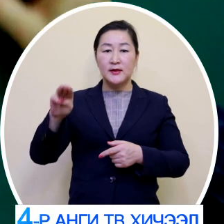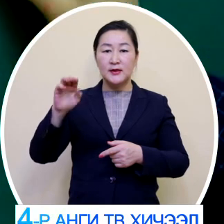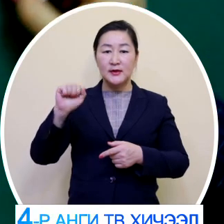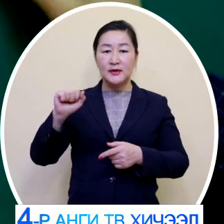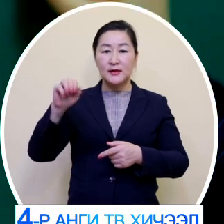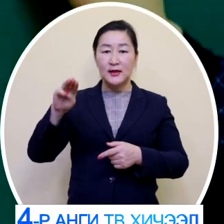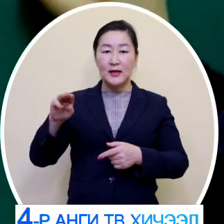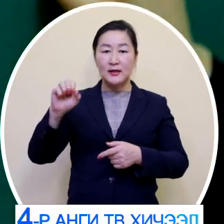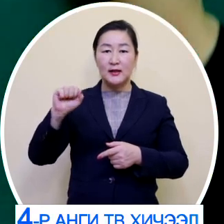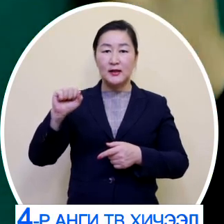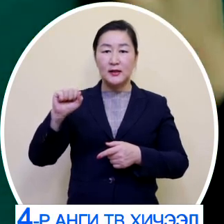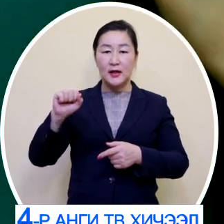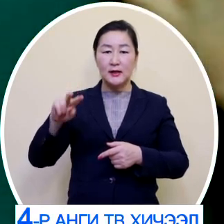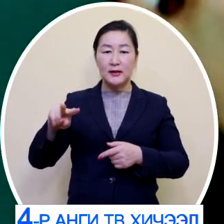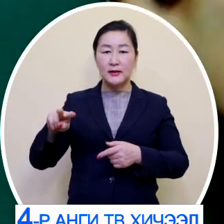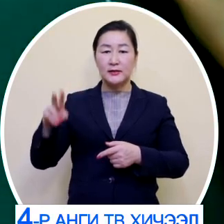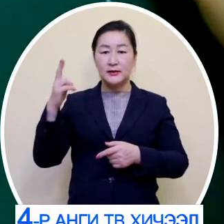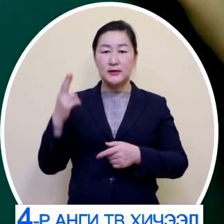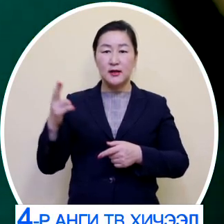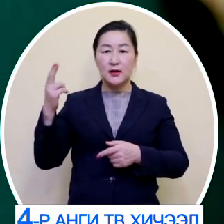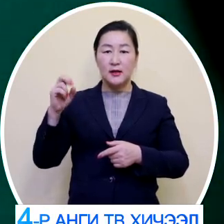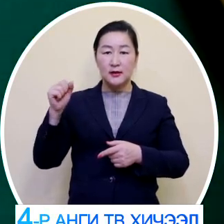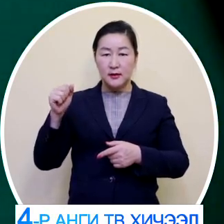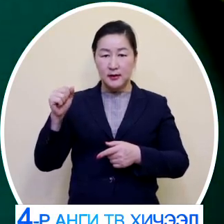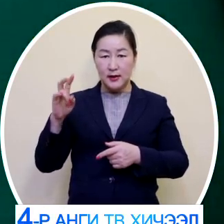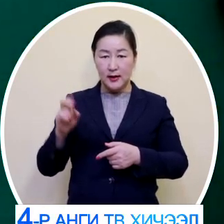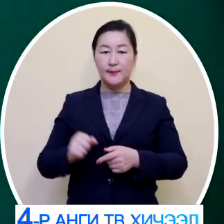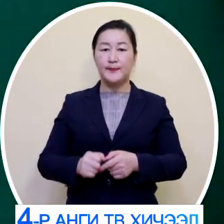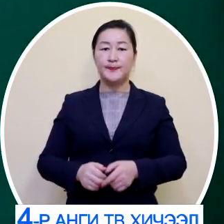таталцж байна гэдгийг бид нар сая туршилтаараа ойлгож авлаа.